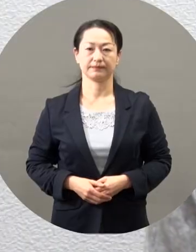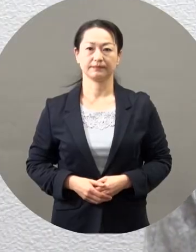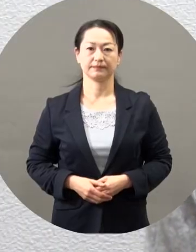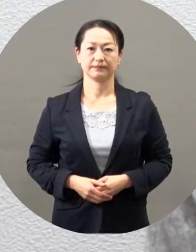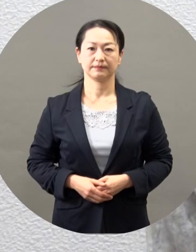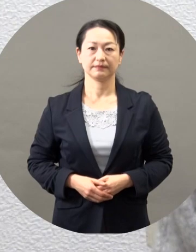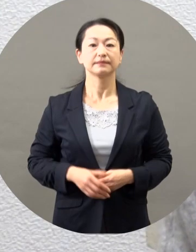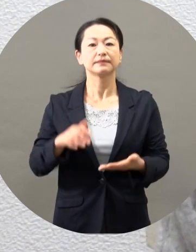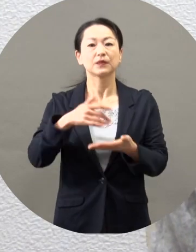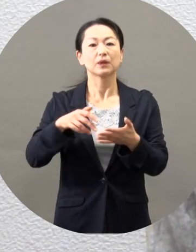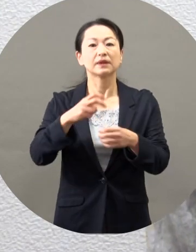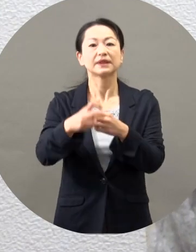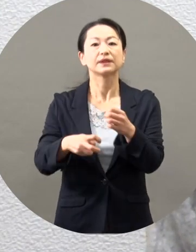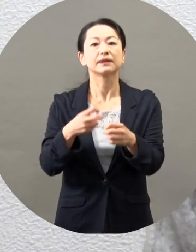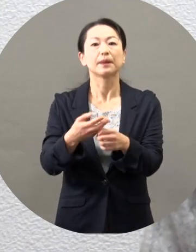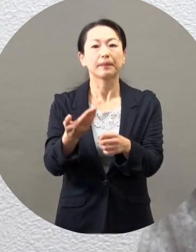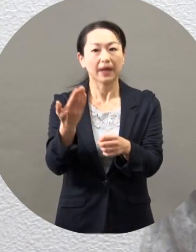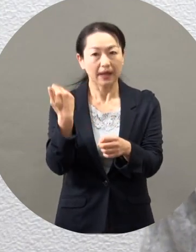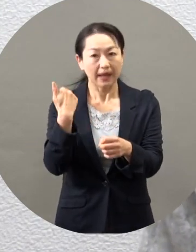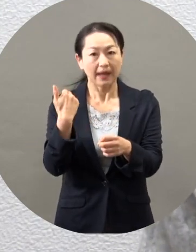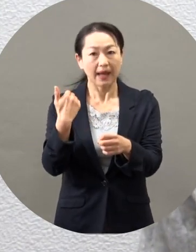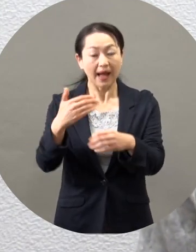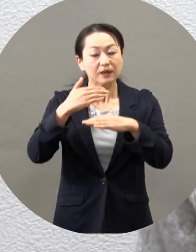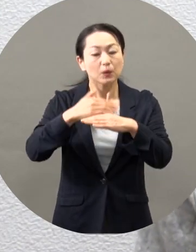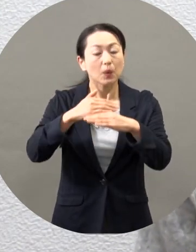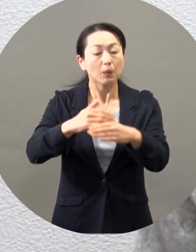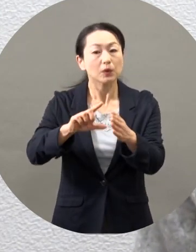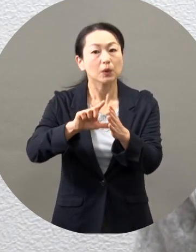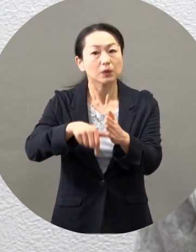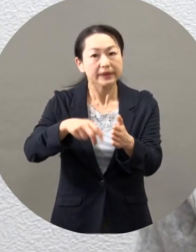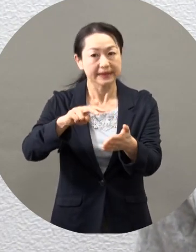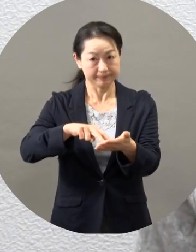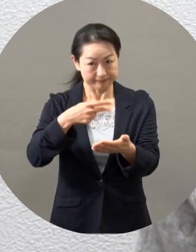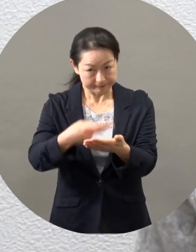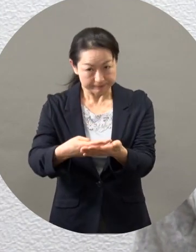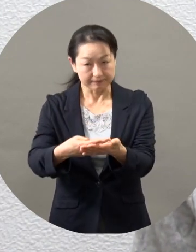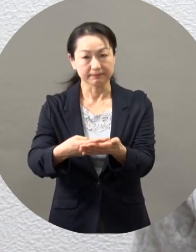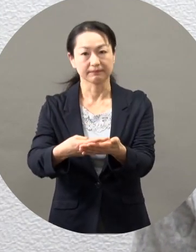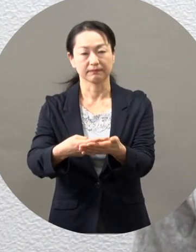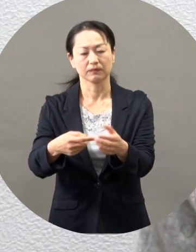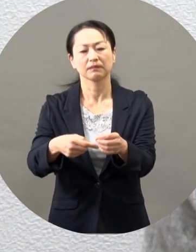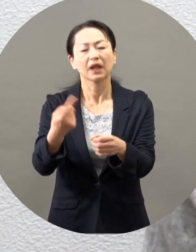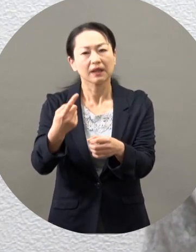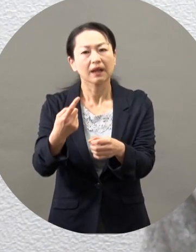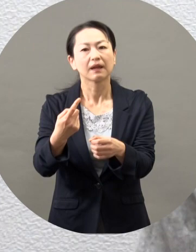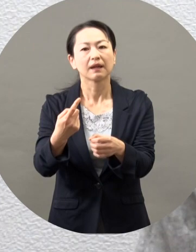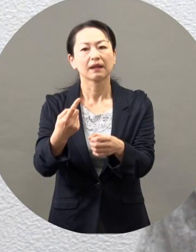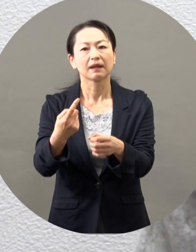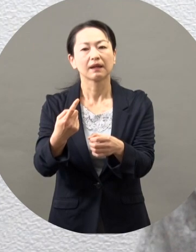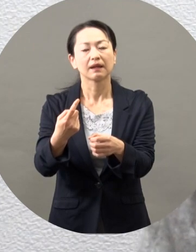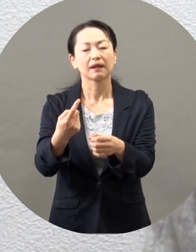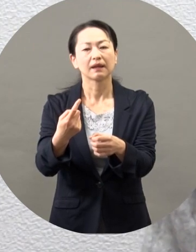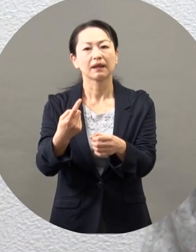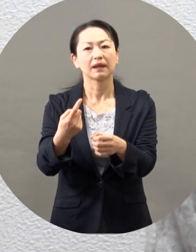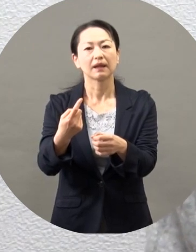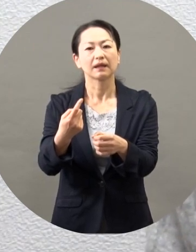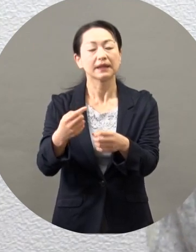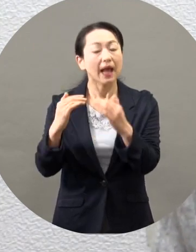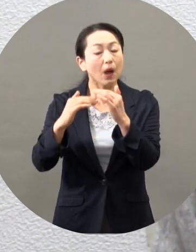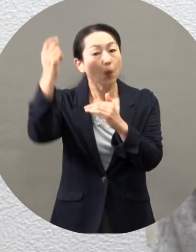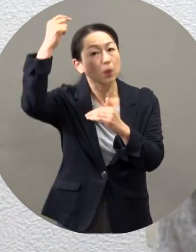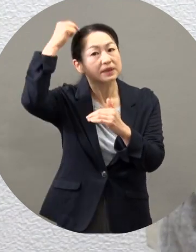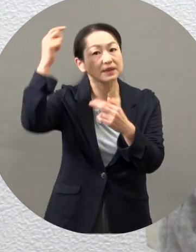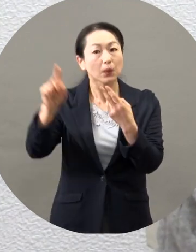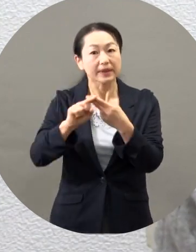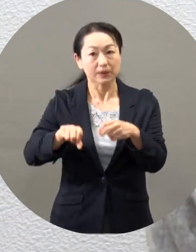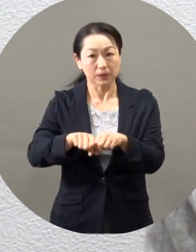ますおよそ20年前スノーボード中に転倒その際の怪我が原因で工事の